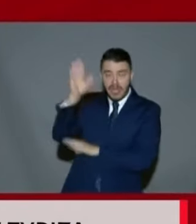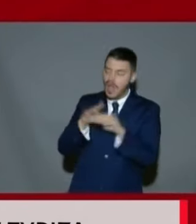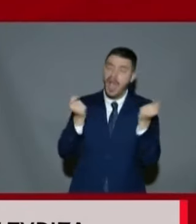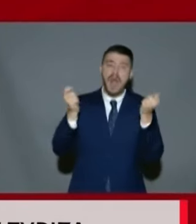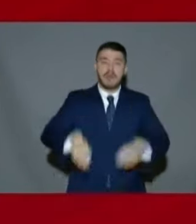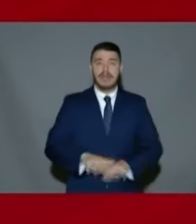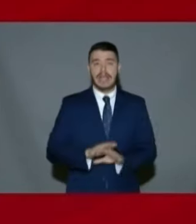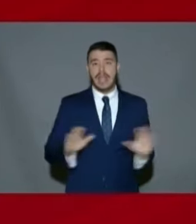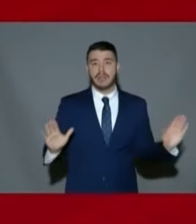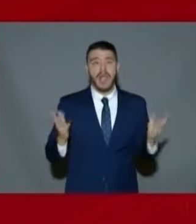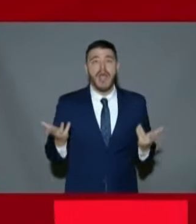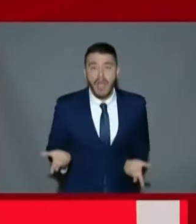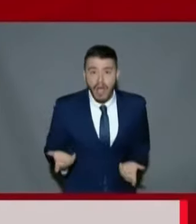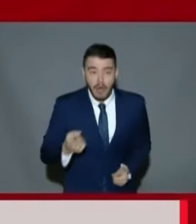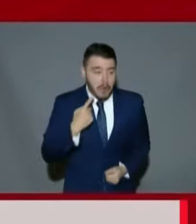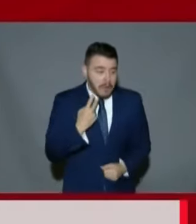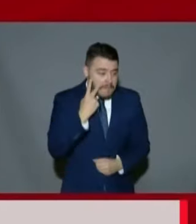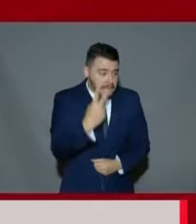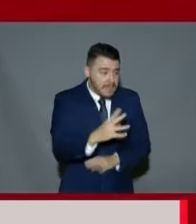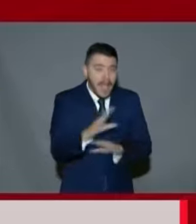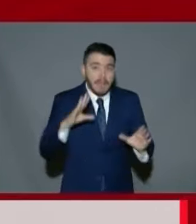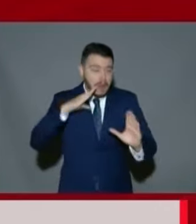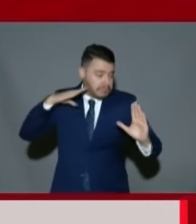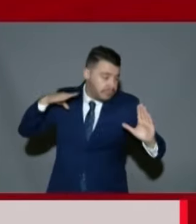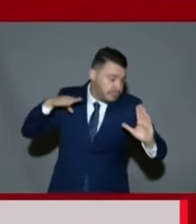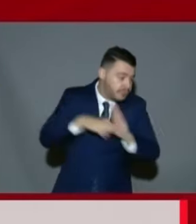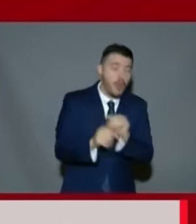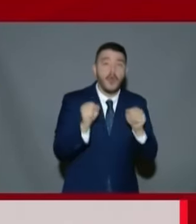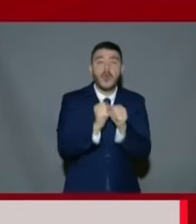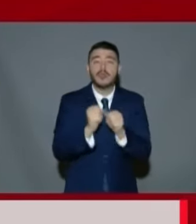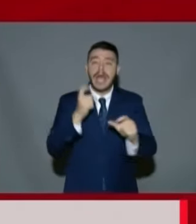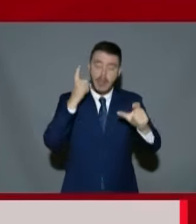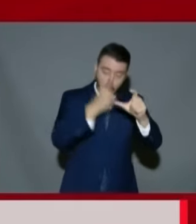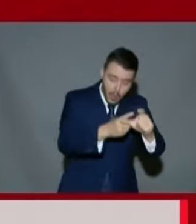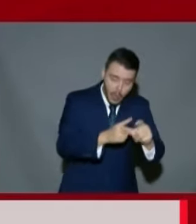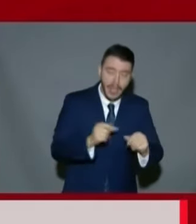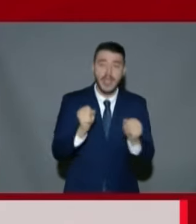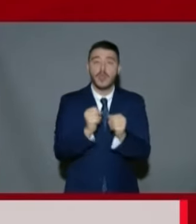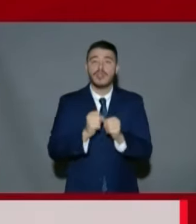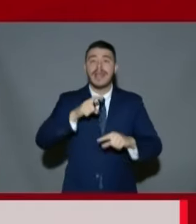να βρεθούμε δίπλα στην ελληνική λύση και το κουκουέ. Ας δούμε την εικόνα.